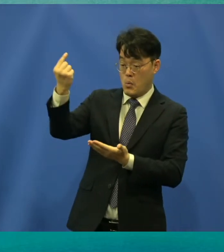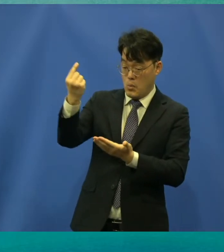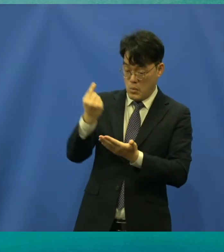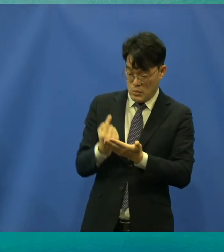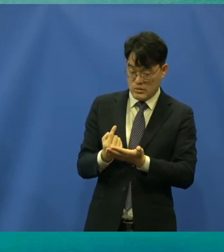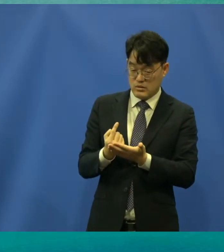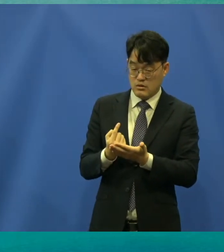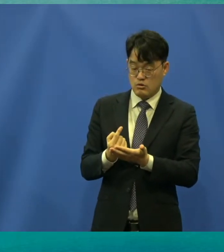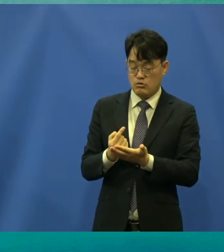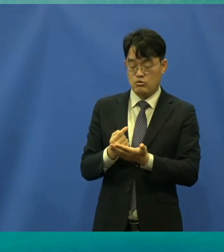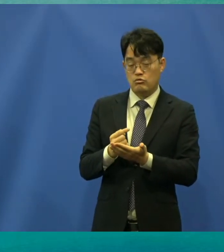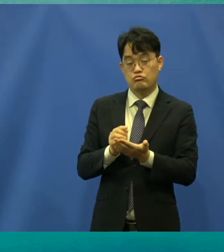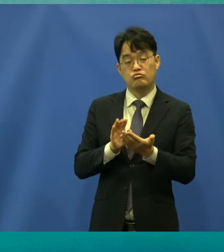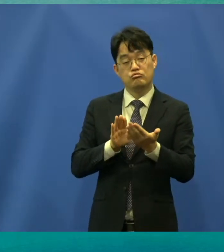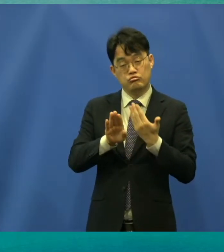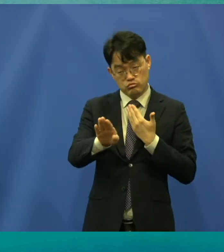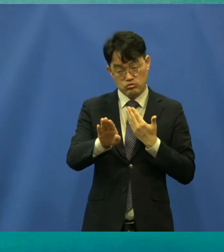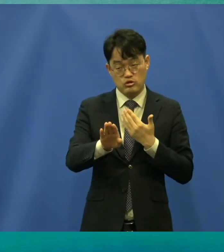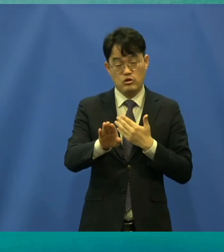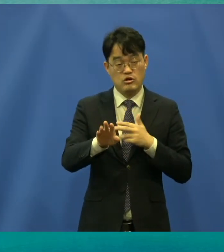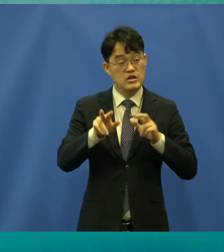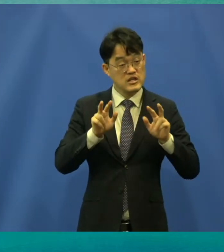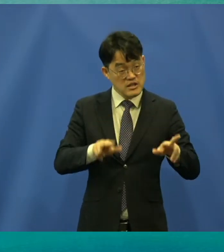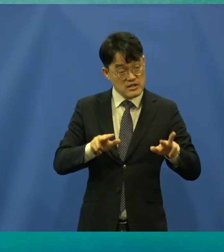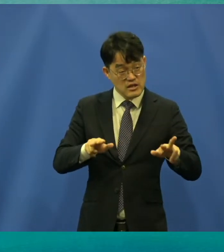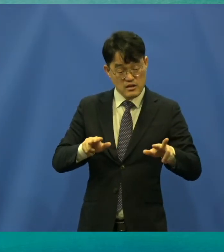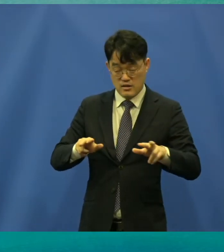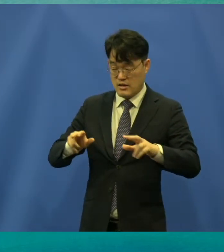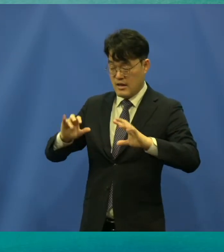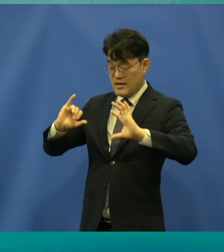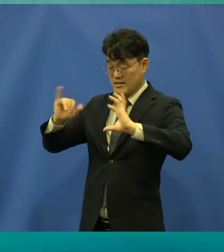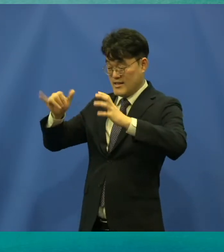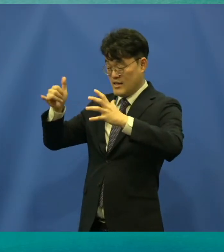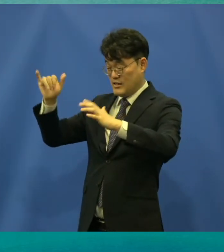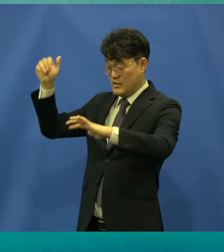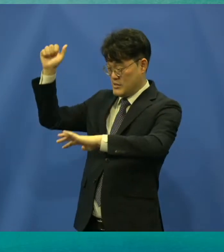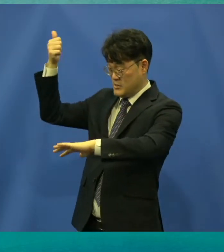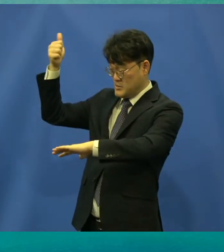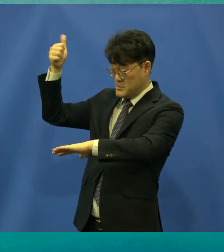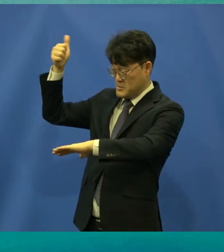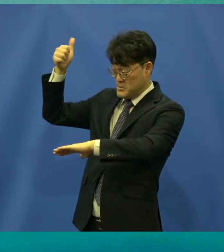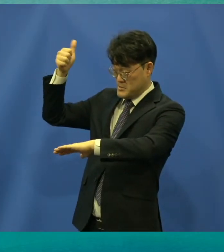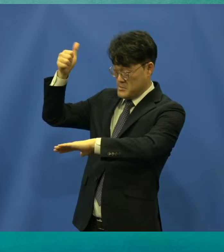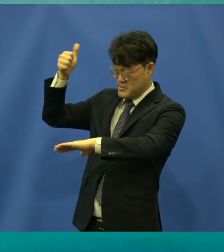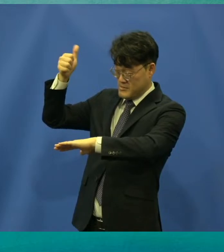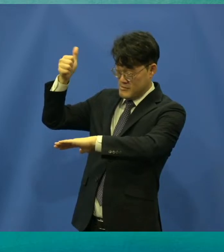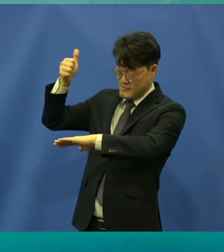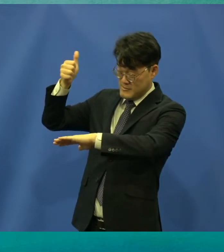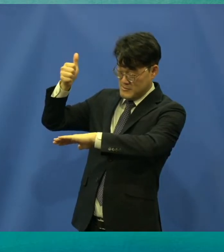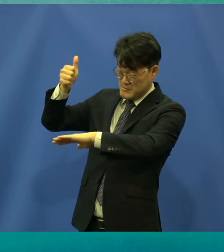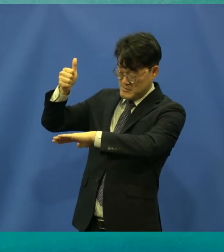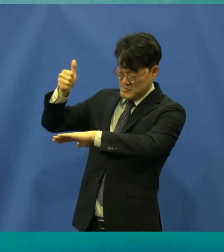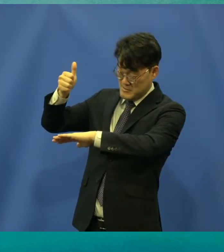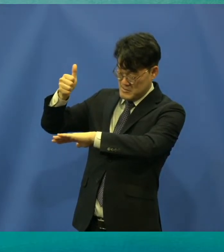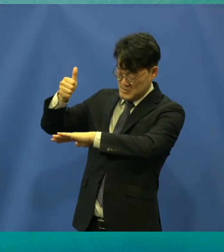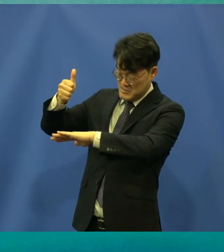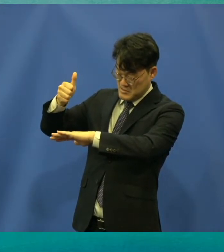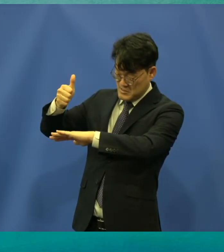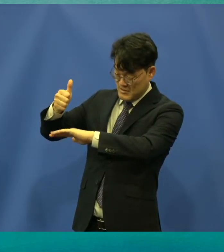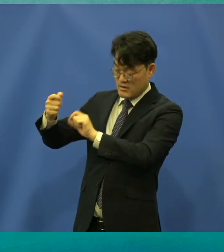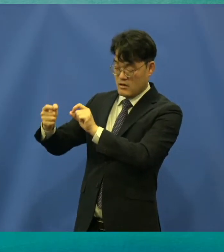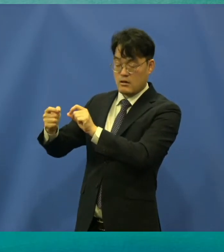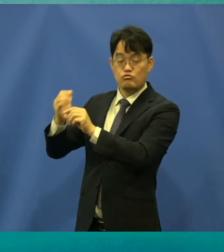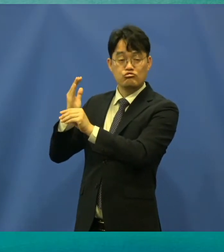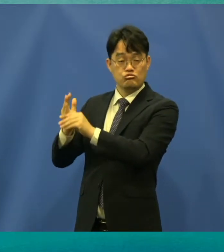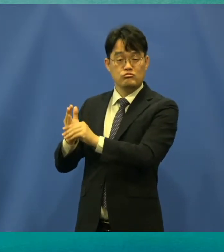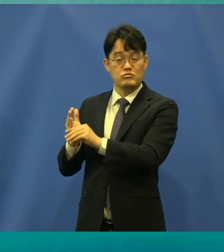되었어요. 그리스도가 초림이잖아요. 이스라엘 사람들은 아직도 오실 메시아를 찾고 있는데 이미